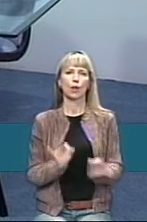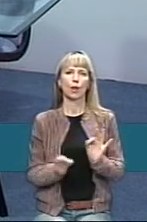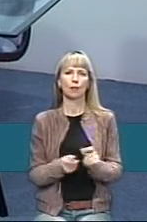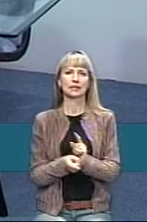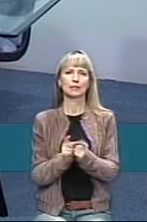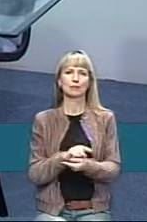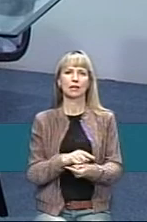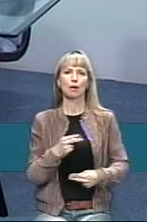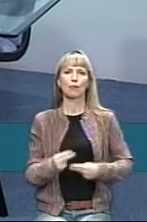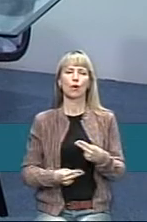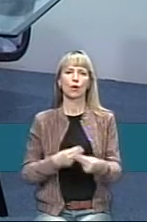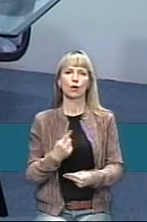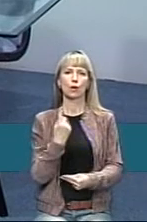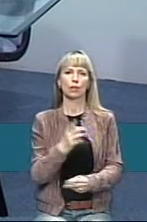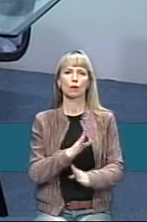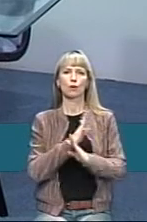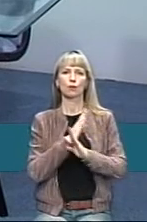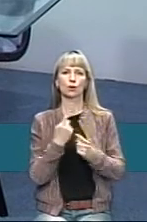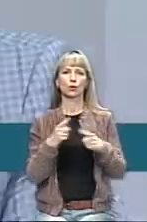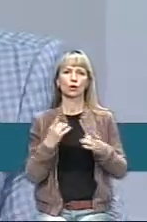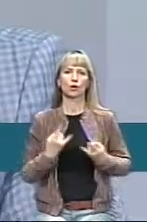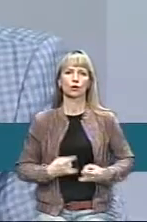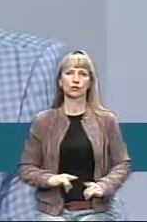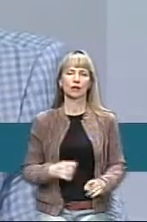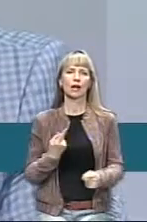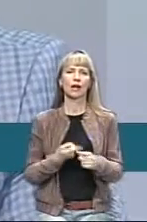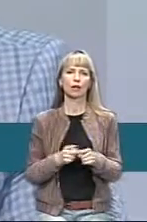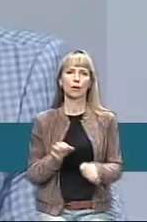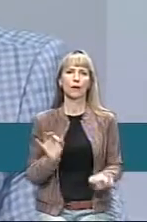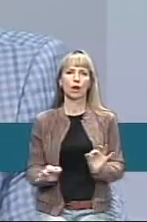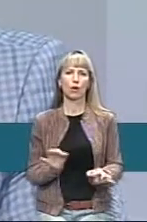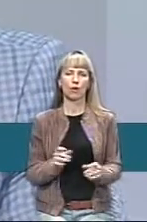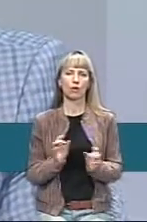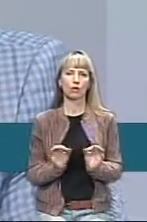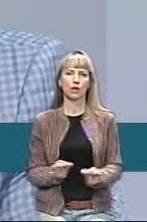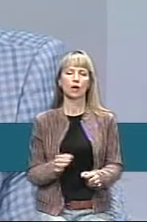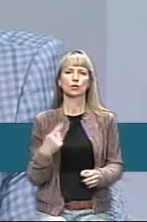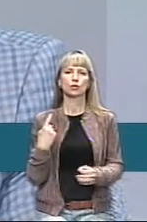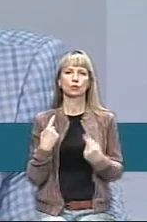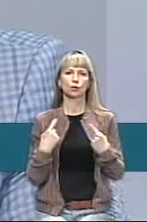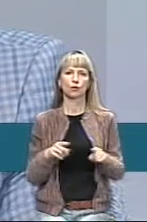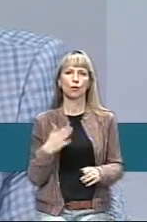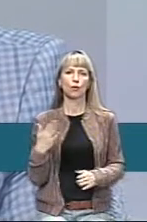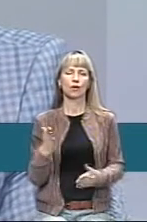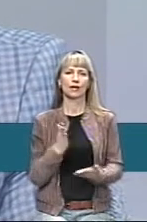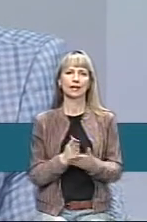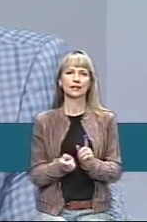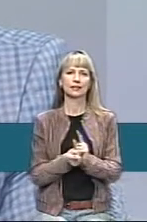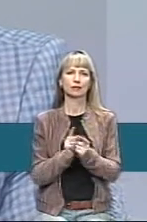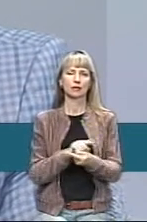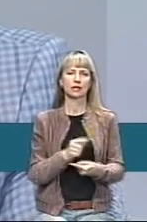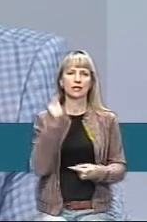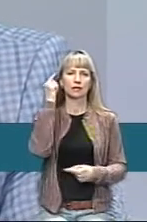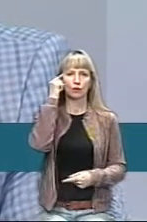зміна покоління. Ну, одні помирають, інші народжуються, це природньо. А з іншого боку, іде ще й зміна